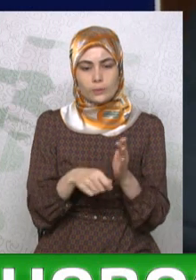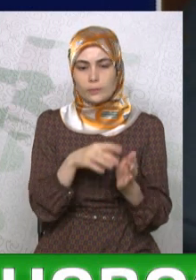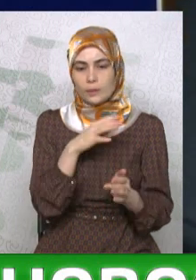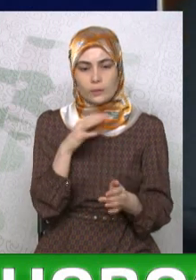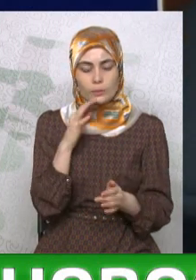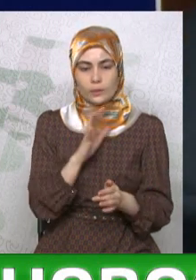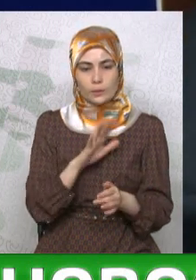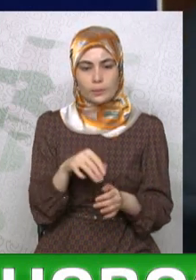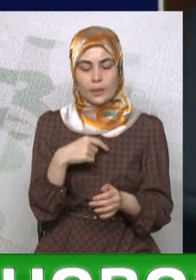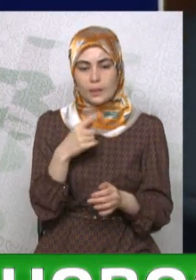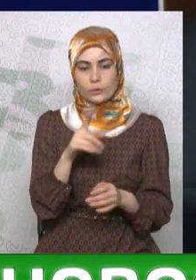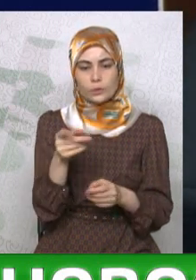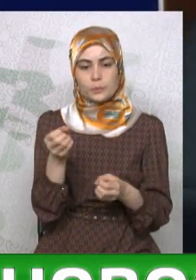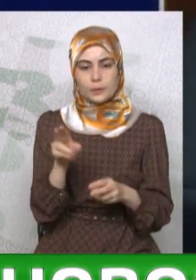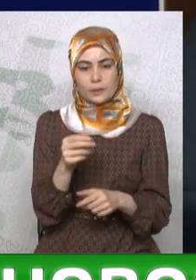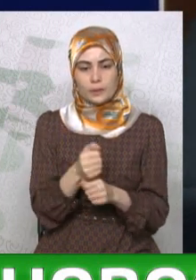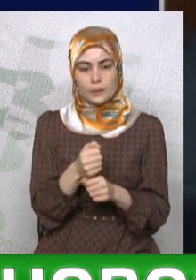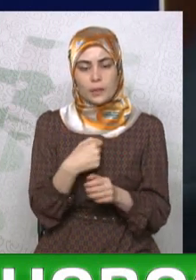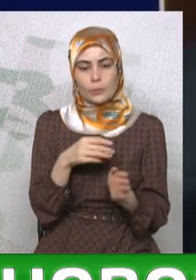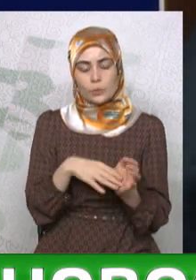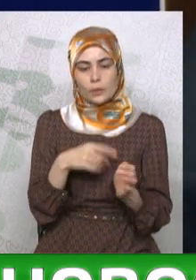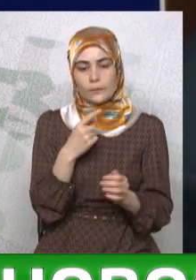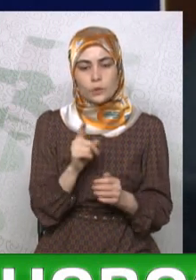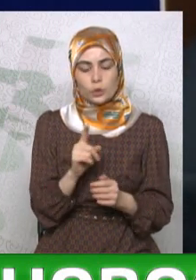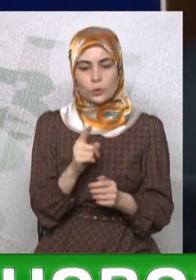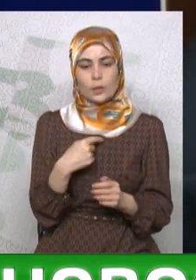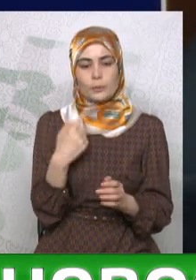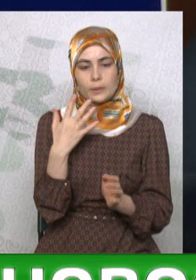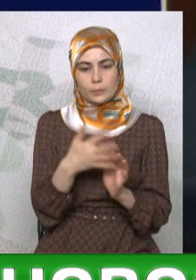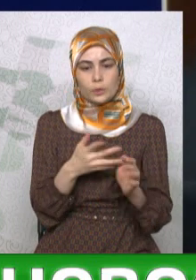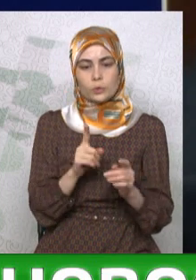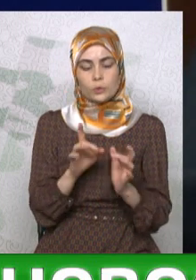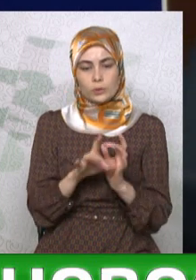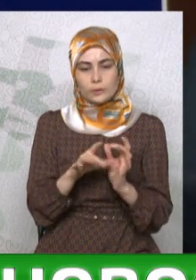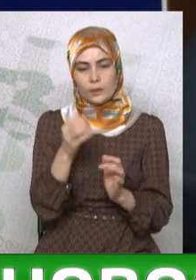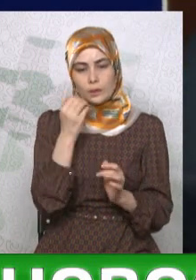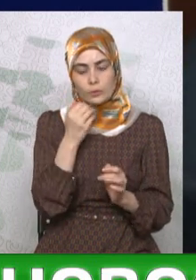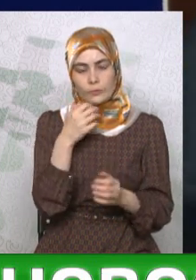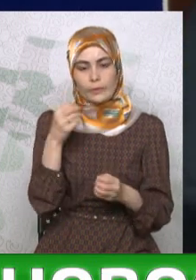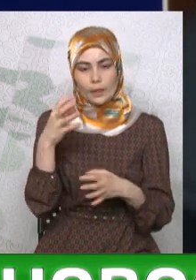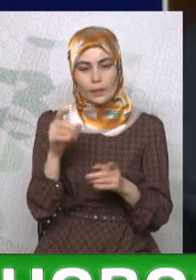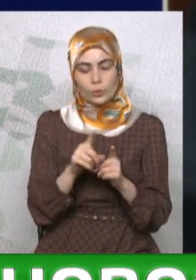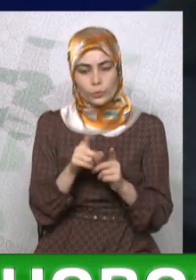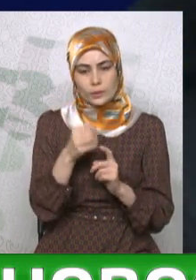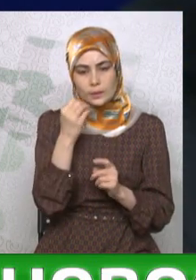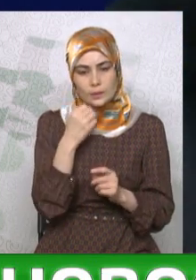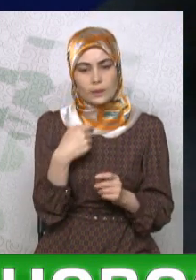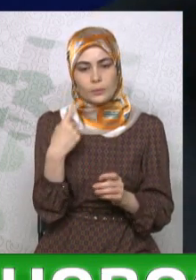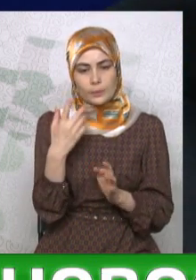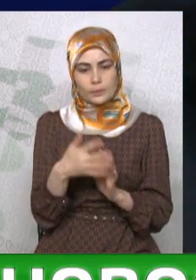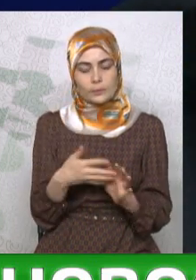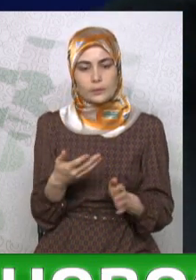говорю, что вы это специально делаете. Я еще раз подчеркиваю. Я понимаю, что ветки сети, энергосети и субъектовые,